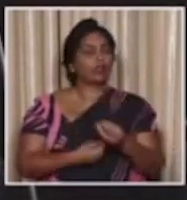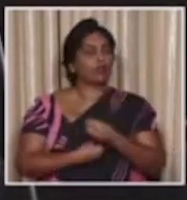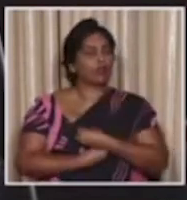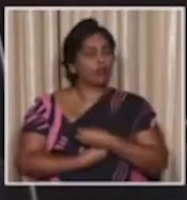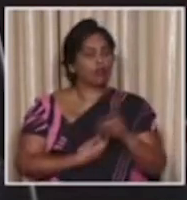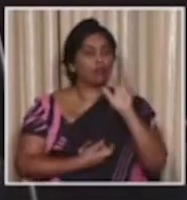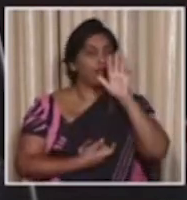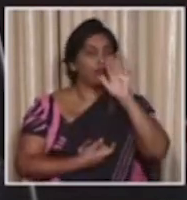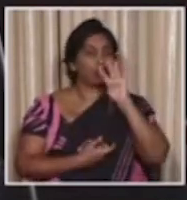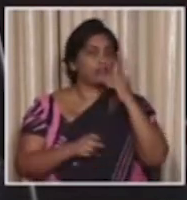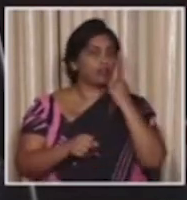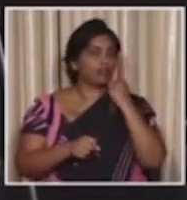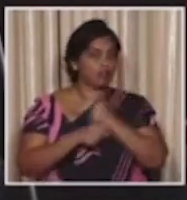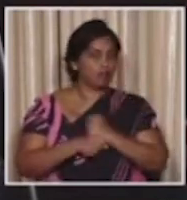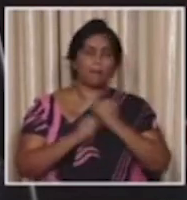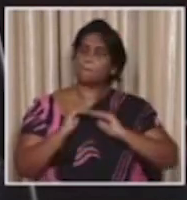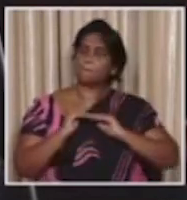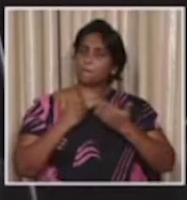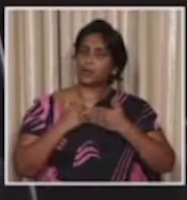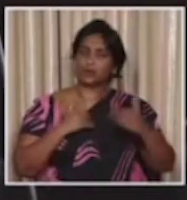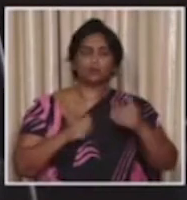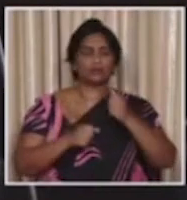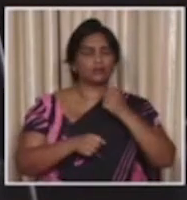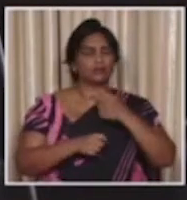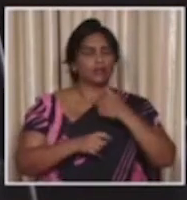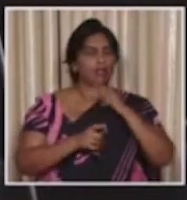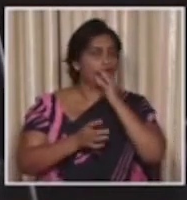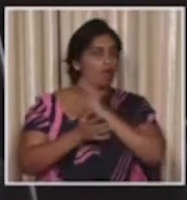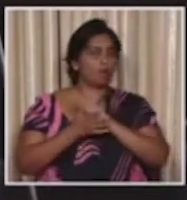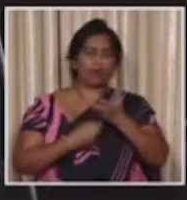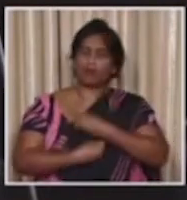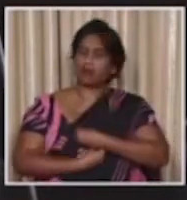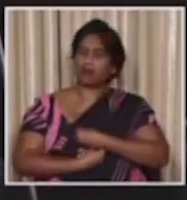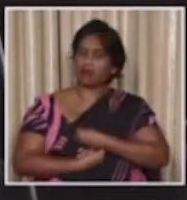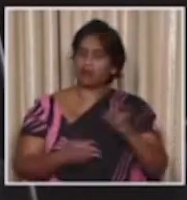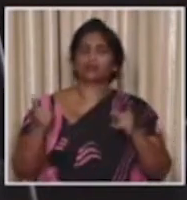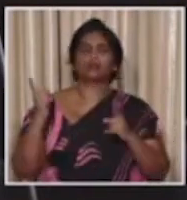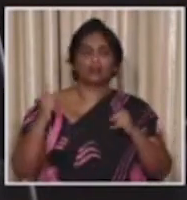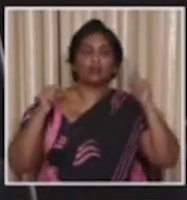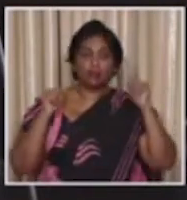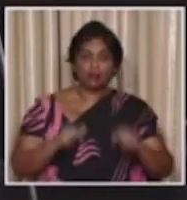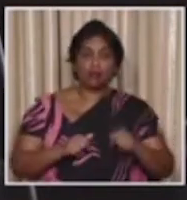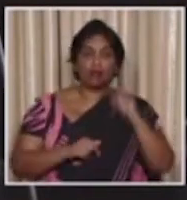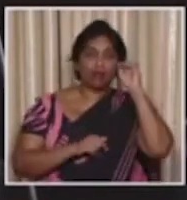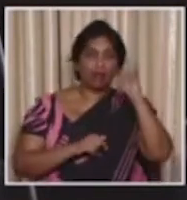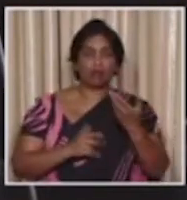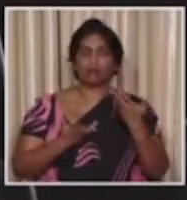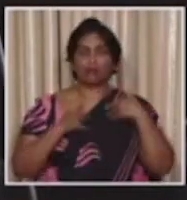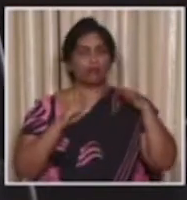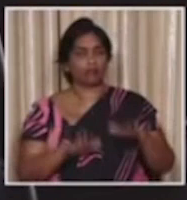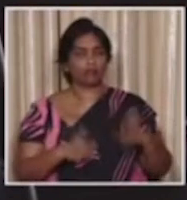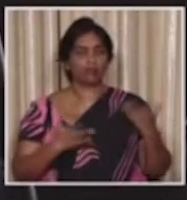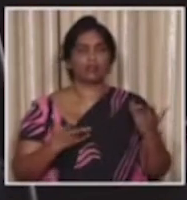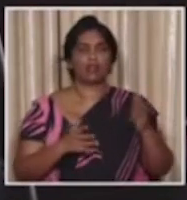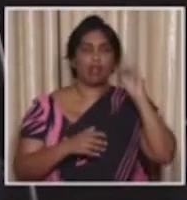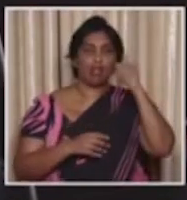විනාශකරේ අනුවතරේ රජේ අනුවතරෙන් පස්සේ පීවෙත රජයෙන් තමයි මේ ඉඩන් ටික විනාශකරේ. අද අද අලින්ට ඉන්න තැනක් නෑ.